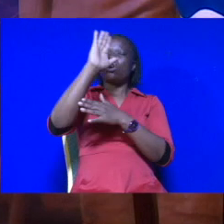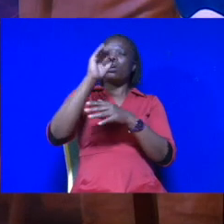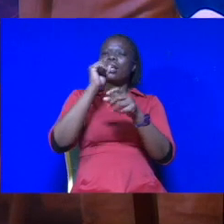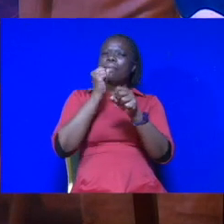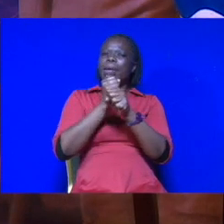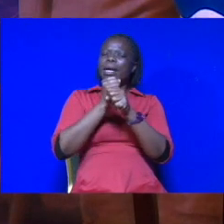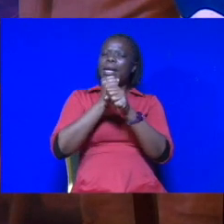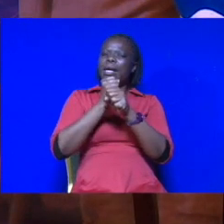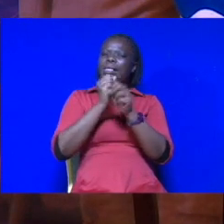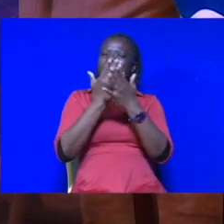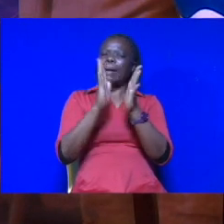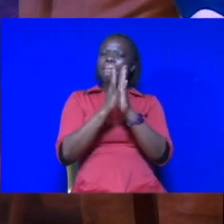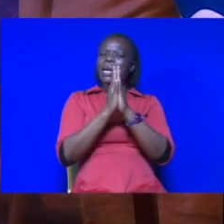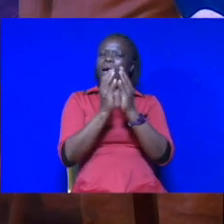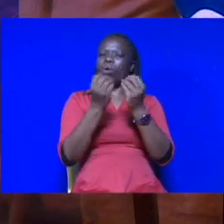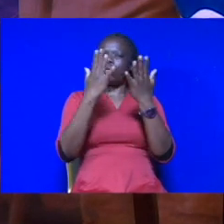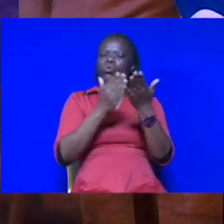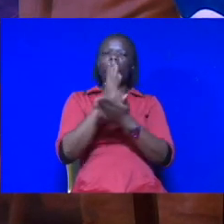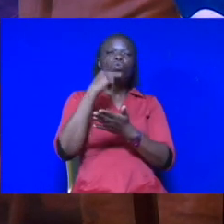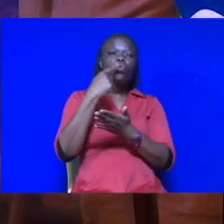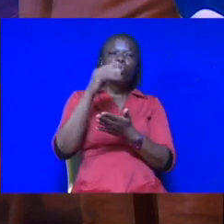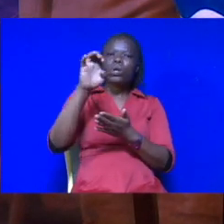miujiza kupitia Elia.